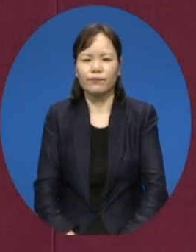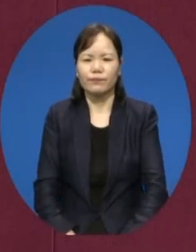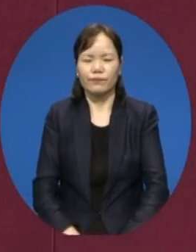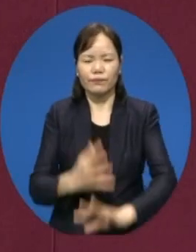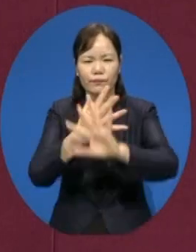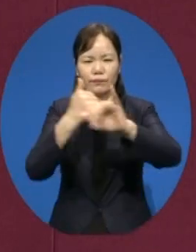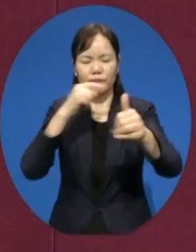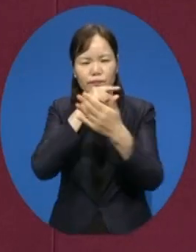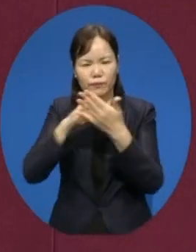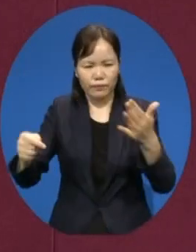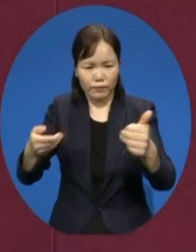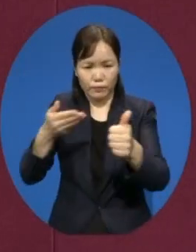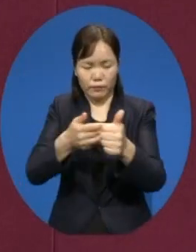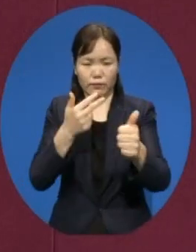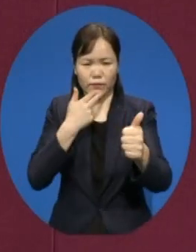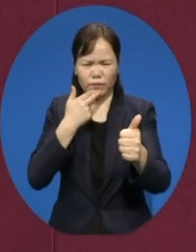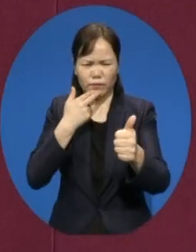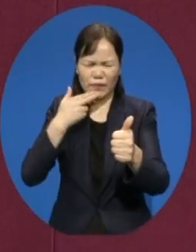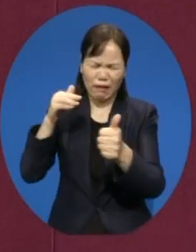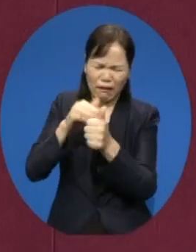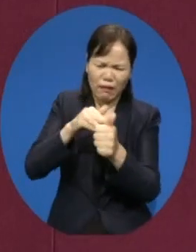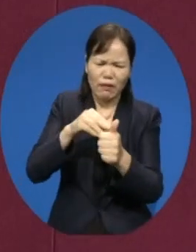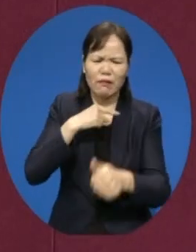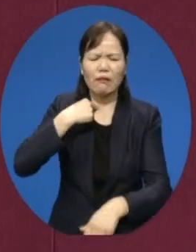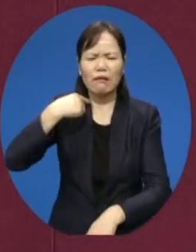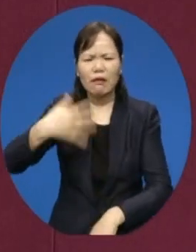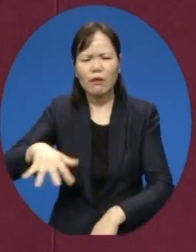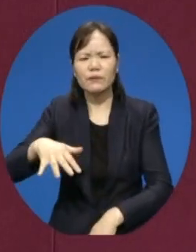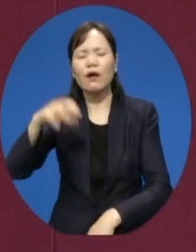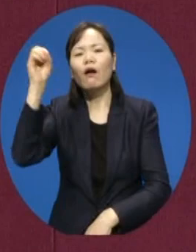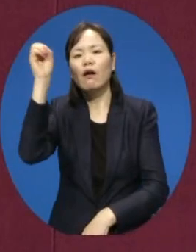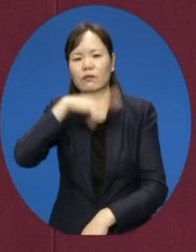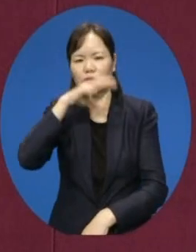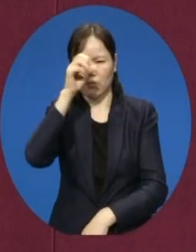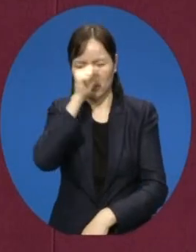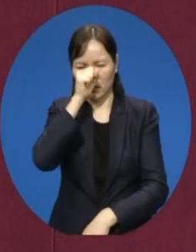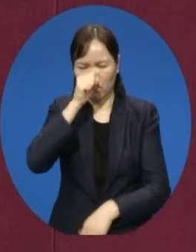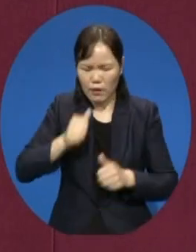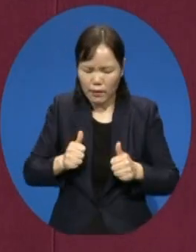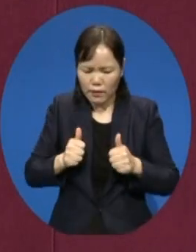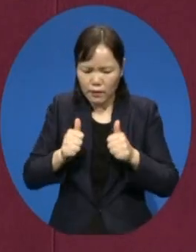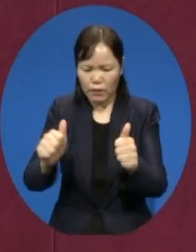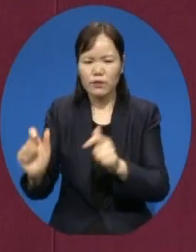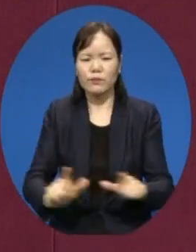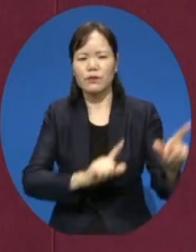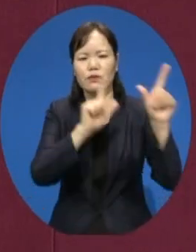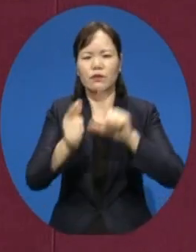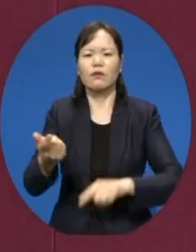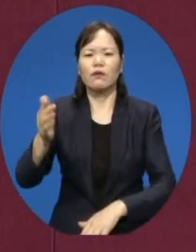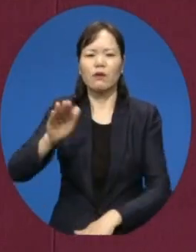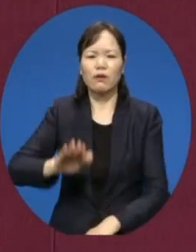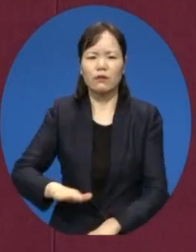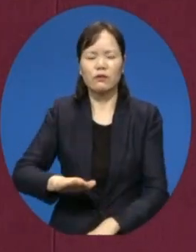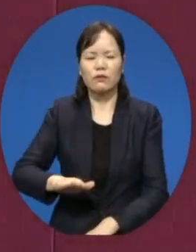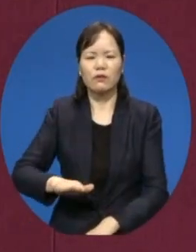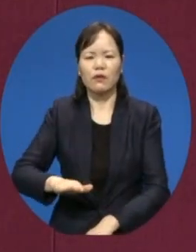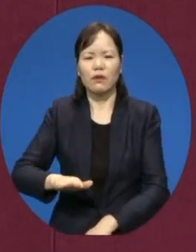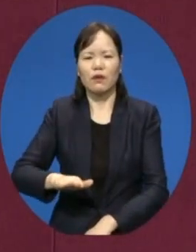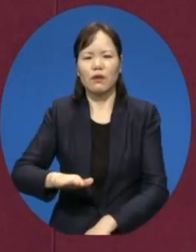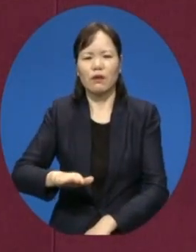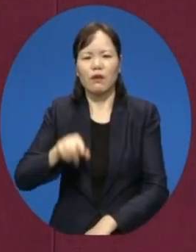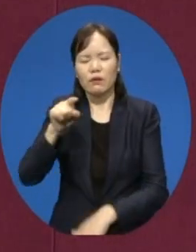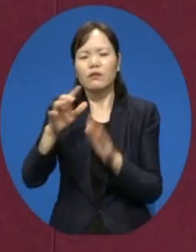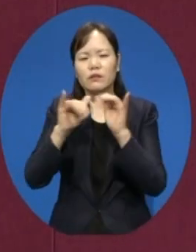남에게 피해 준 적 없고 해코지한 적 없이 그저 착하게 열심히만 살았는데 이런 이웃들이 지금 주저앉고